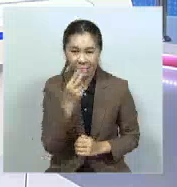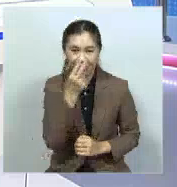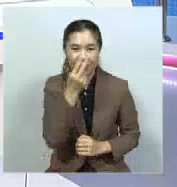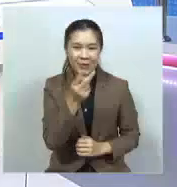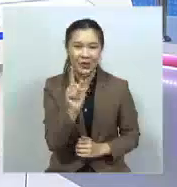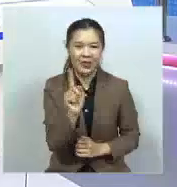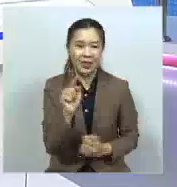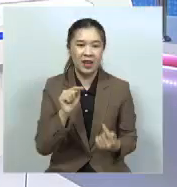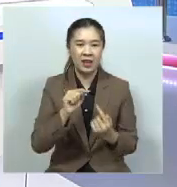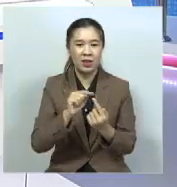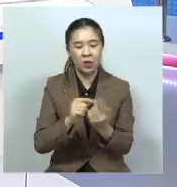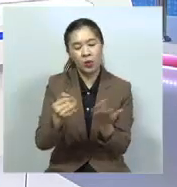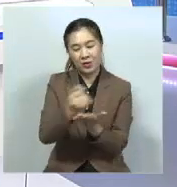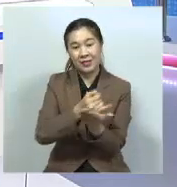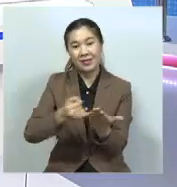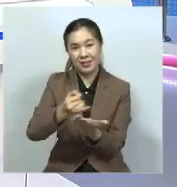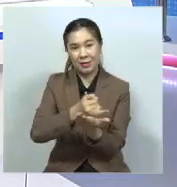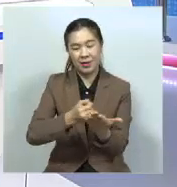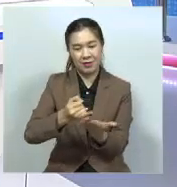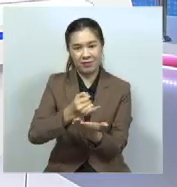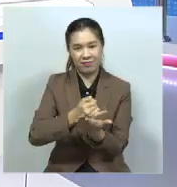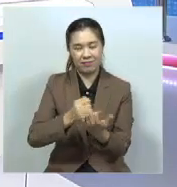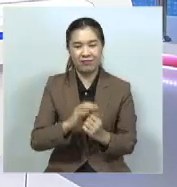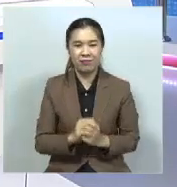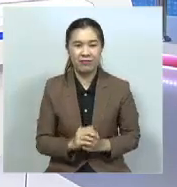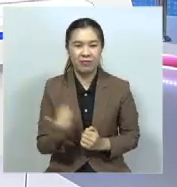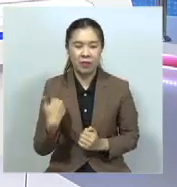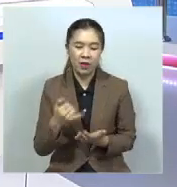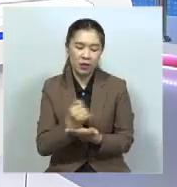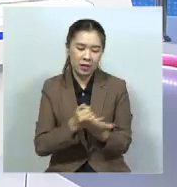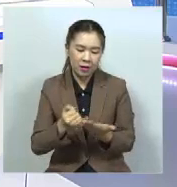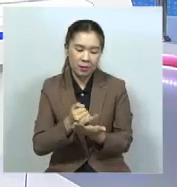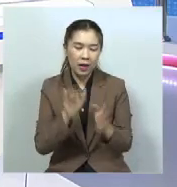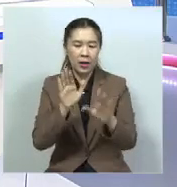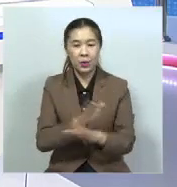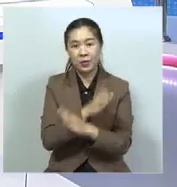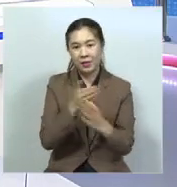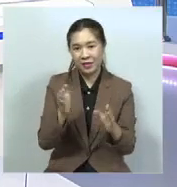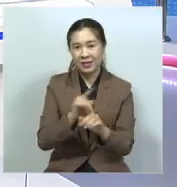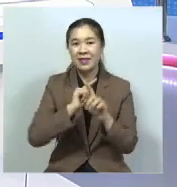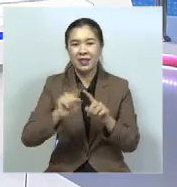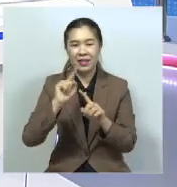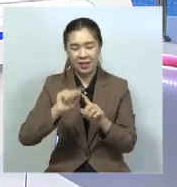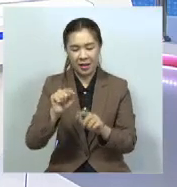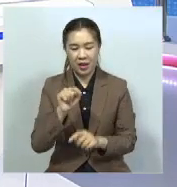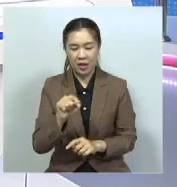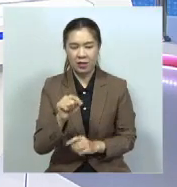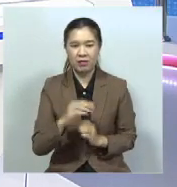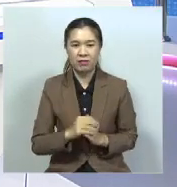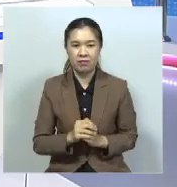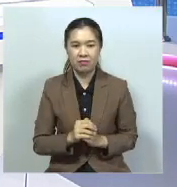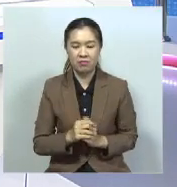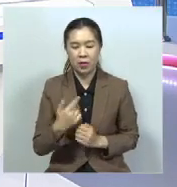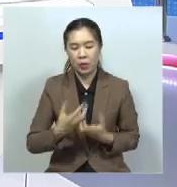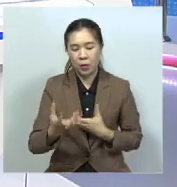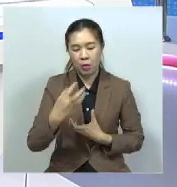พาคุณผู้ชมไปดูเรื่องของงานศิลปะกันบ้างถ้าเราพูดถึงผลงานศิลปะงานดนตรีต่างๆสองสิ่งนี้ต้องบอกว่าเป็นสิ่งที่ทำให้เรา